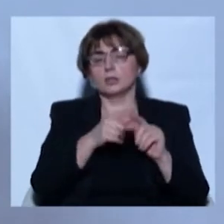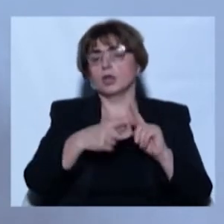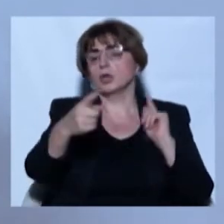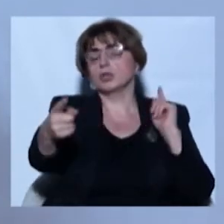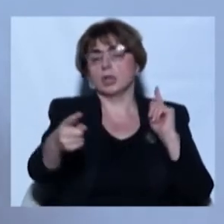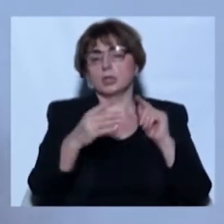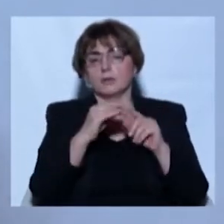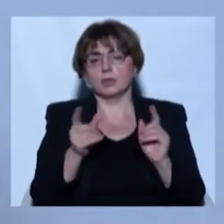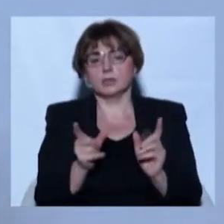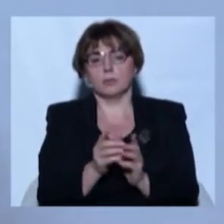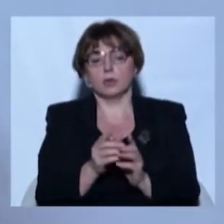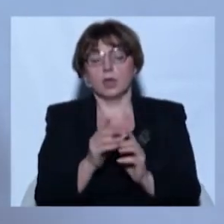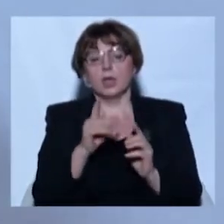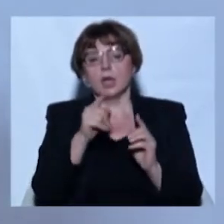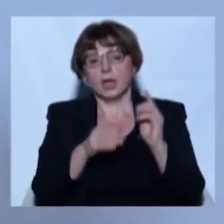խեպս,